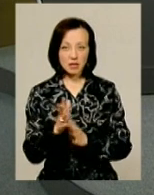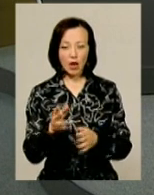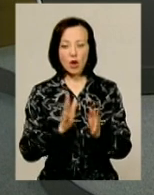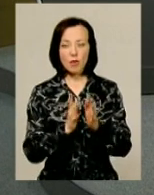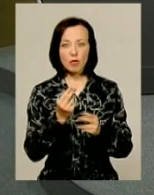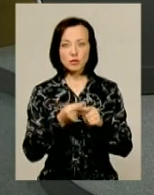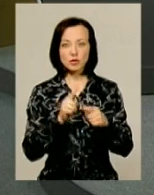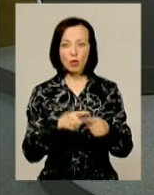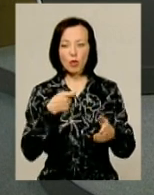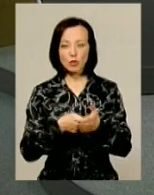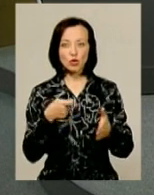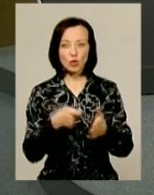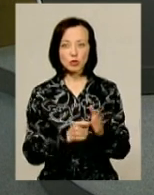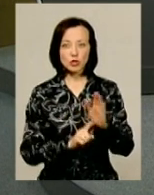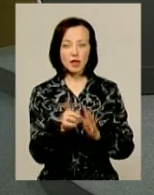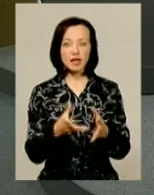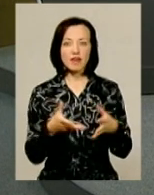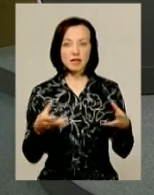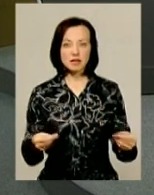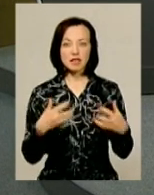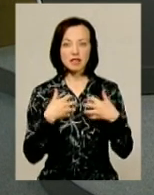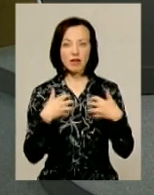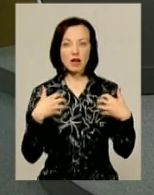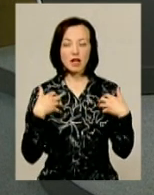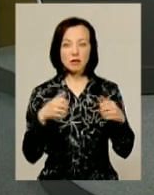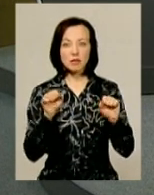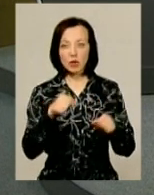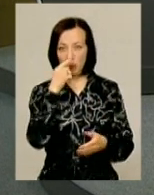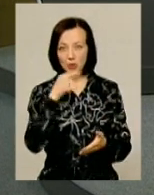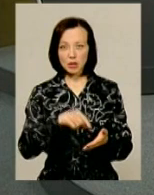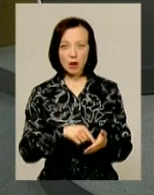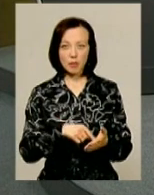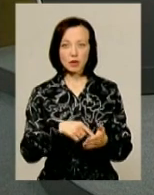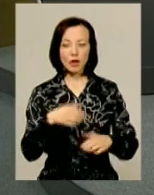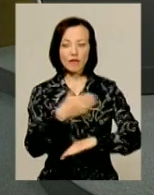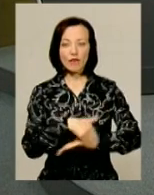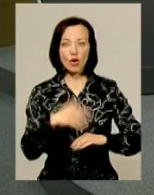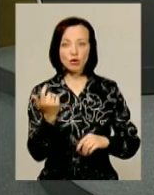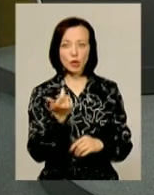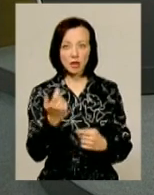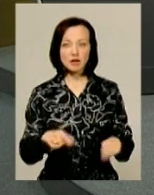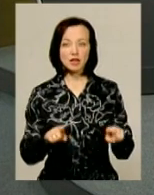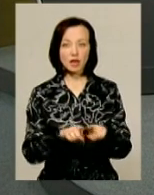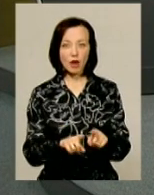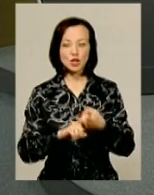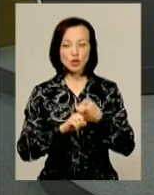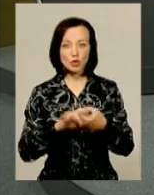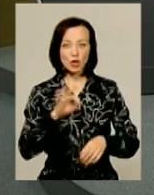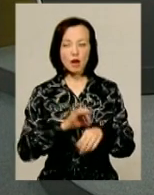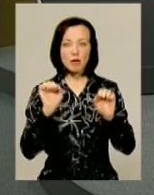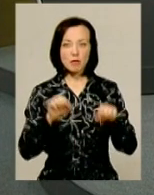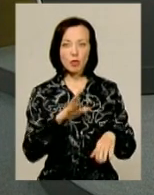яку почали згодовувати саме навесні тваринам, міг потрапити в дворогосподарство. Також збудник міг